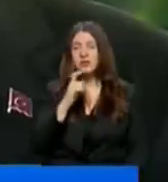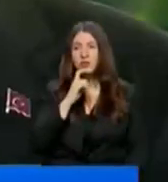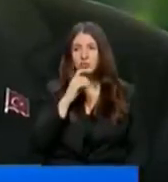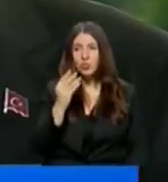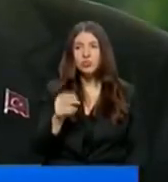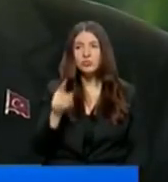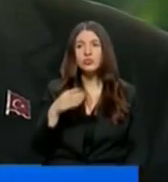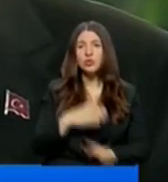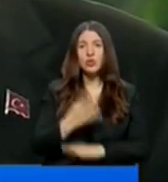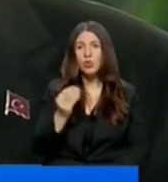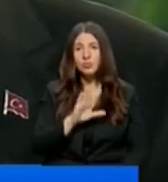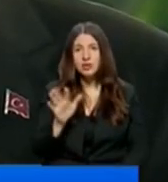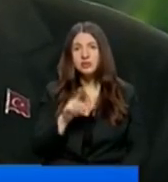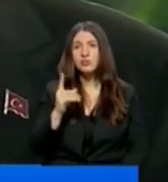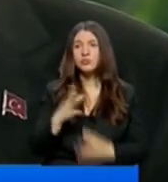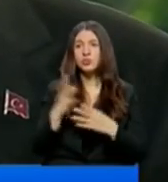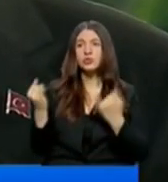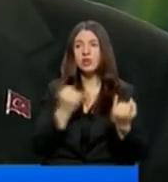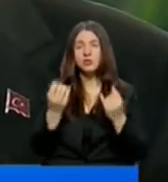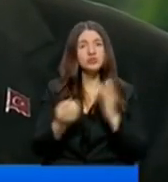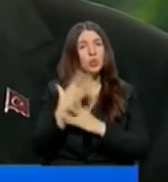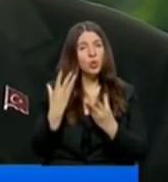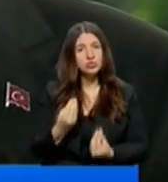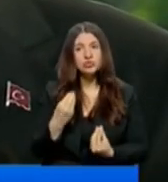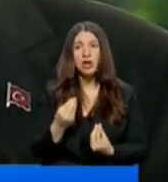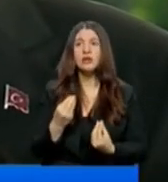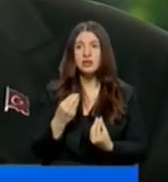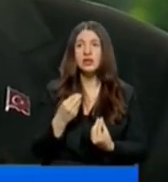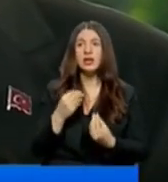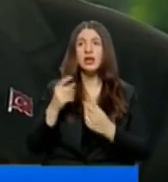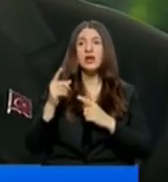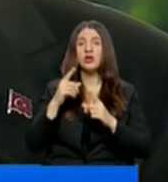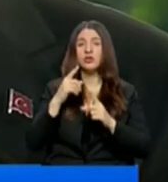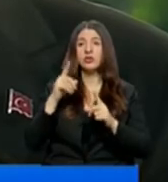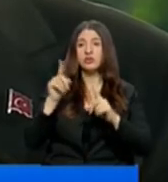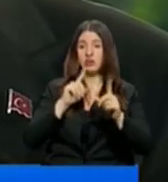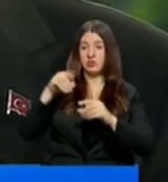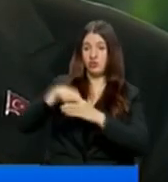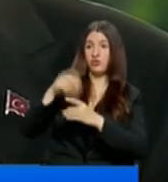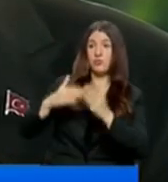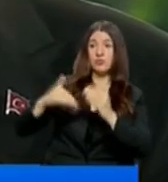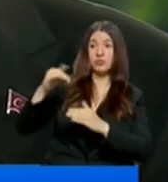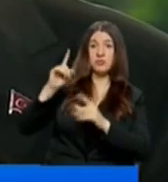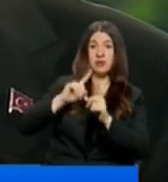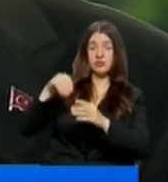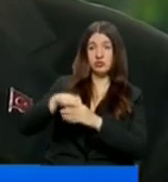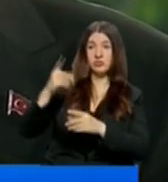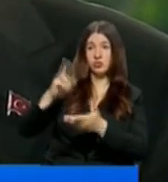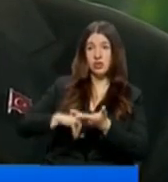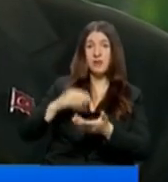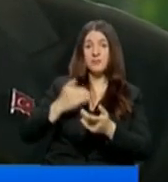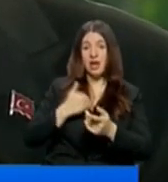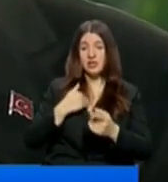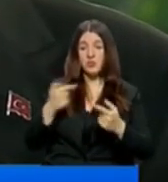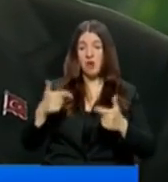olduğunu, bunun doğru olmadığını, büyük tartışmalara yol açacağını. Yargıtay'daki bir üye, ben